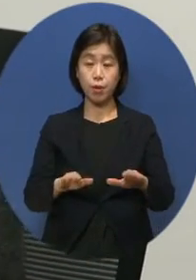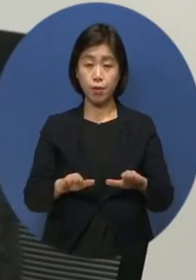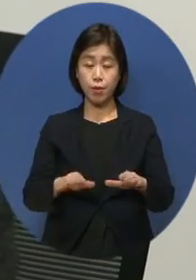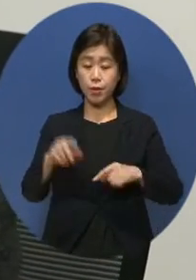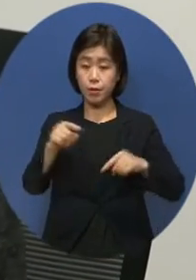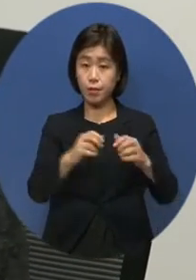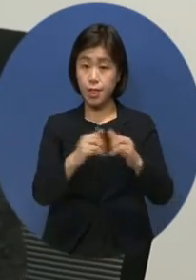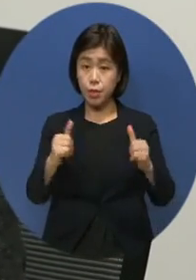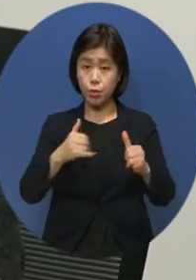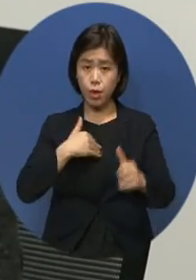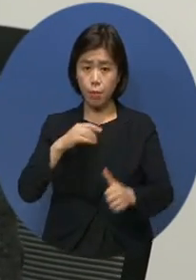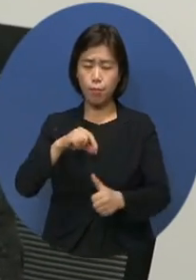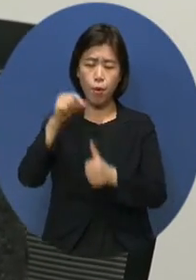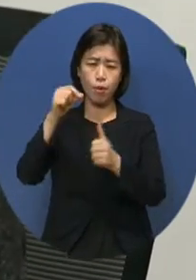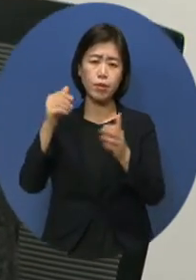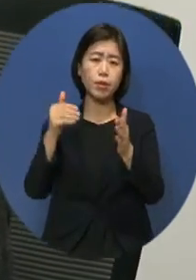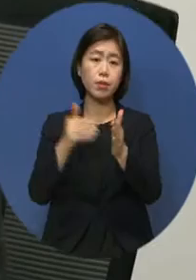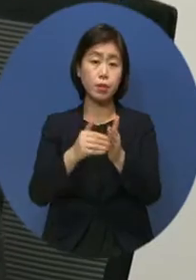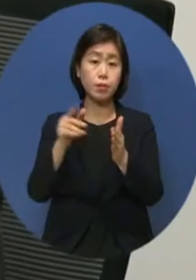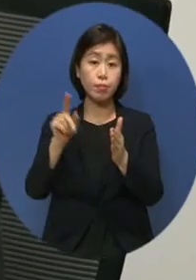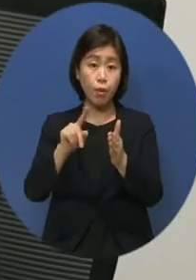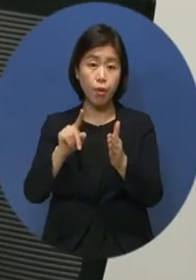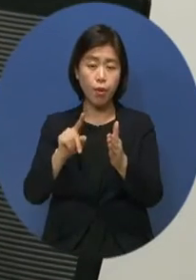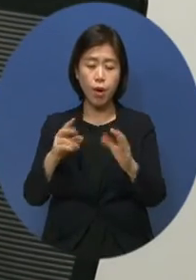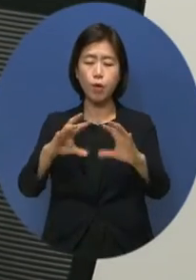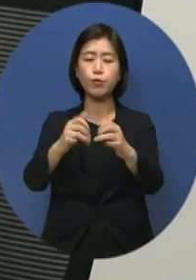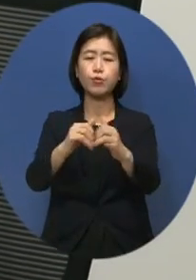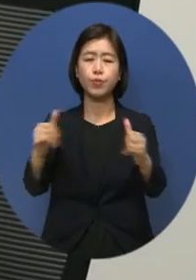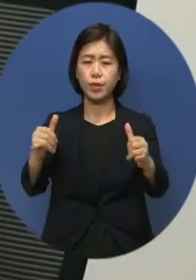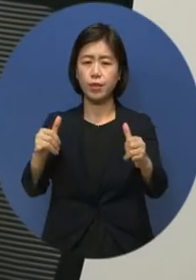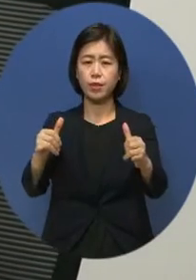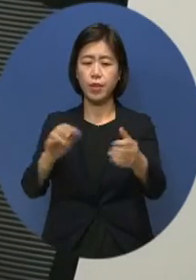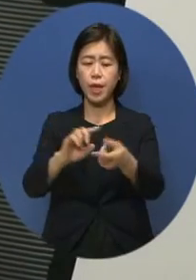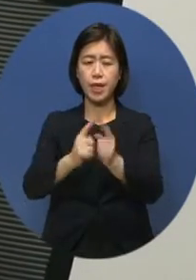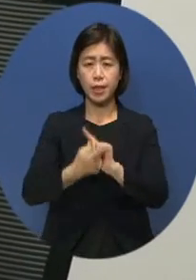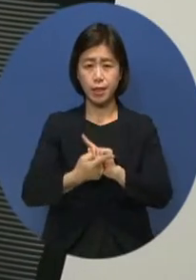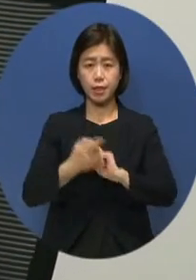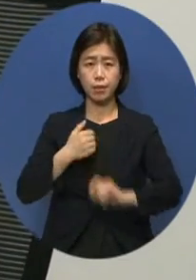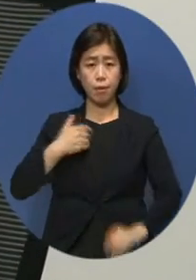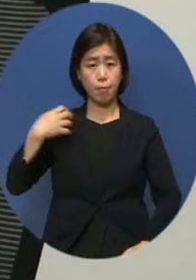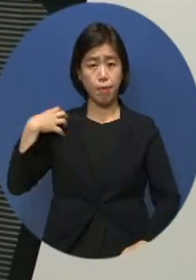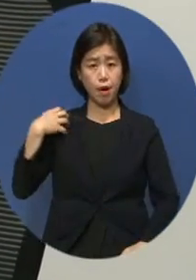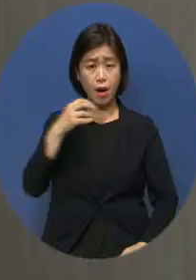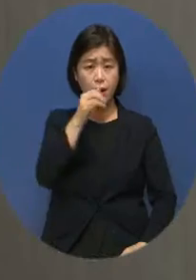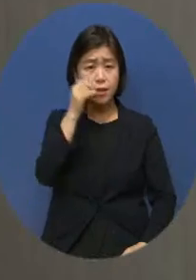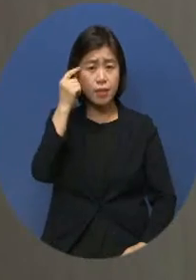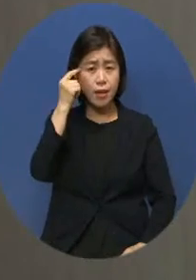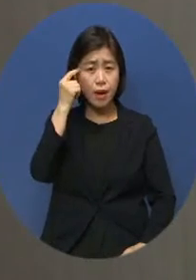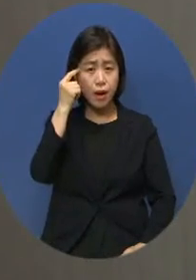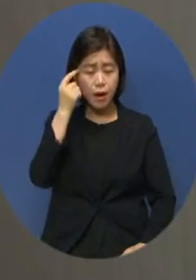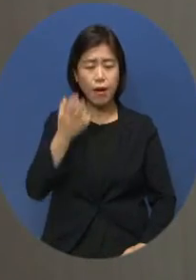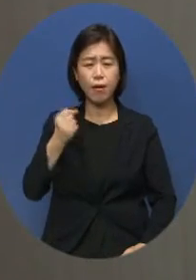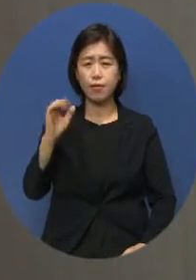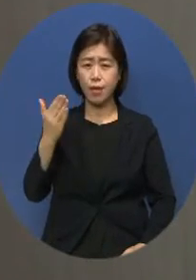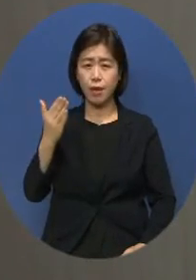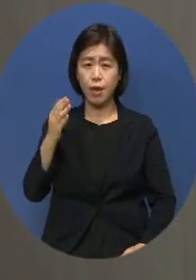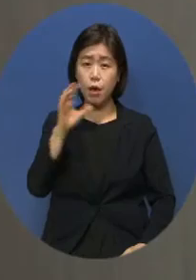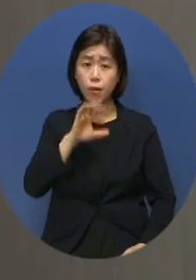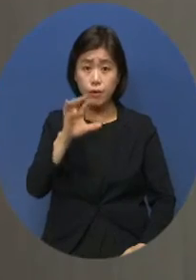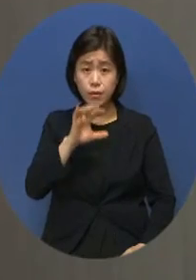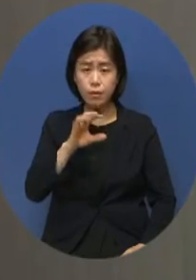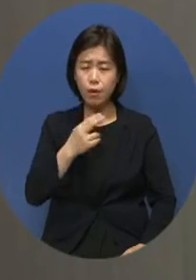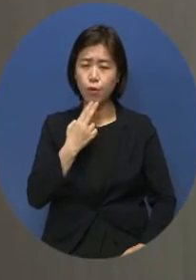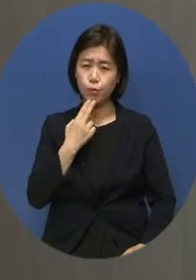정치인으로 선출이 됐다고 하는 거는 그 순간부터 국민의 대표로 일을 하는 것이기 때문에 연습 같은 건 사실 없는 거죠.